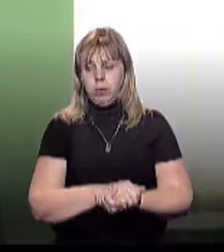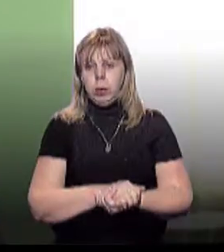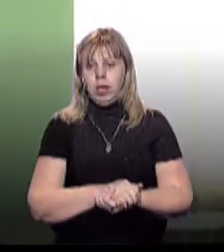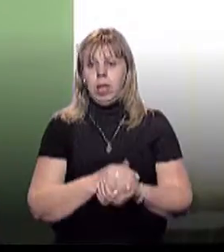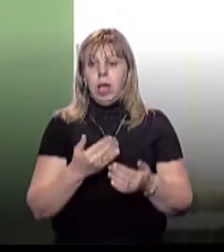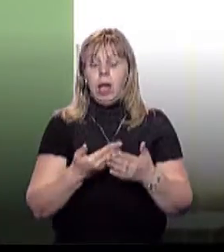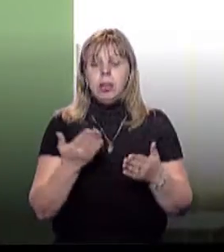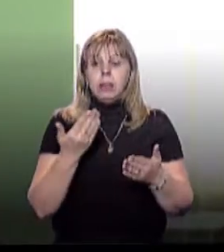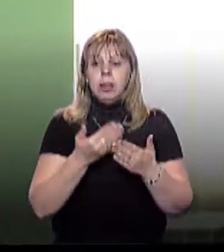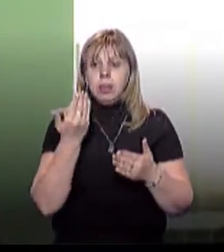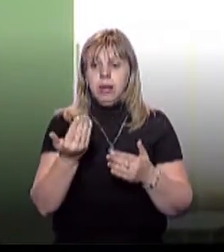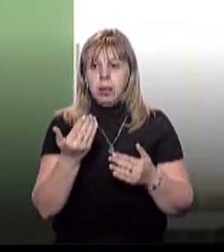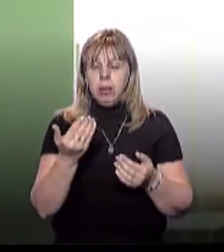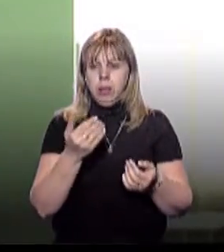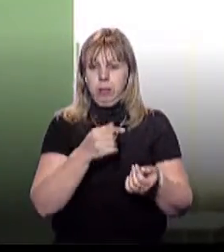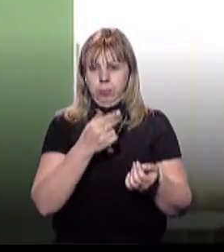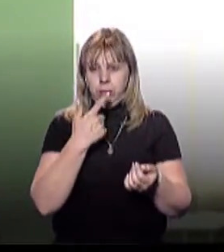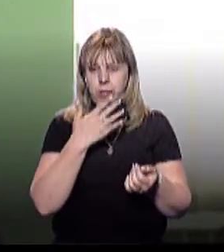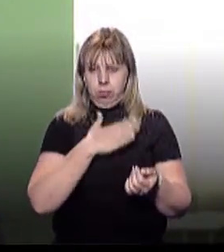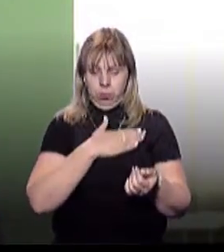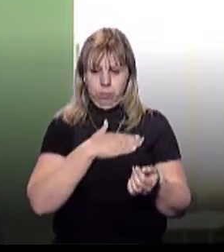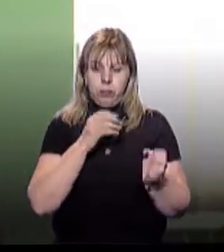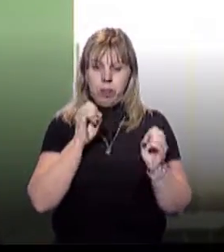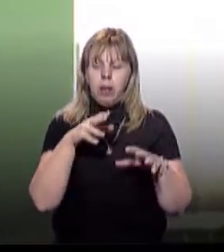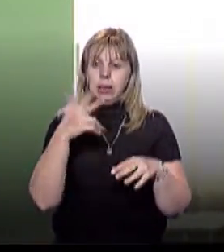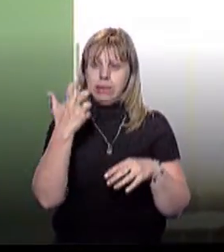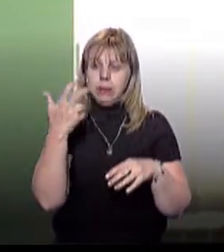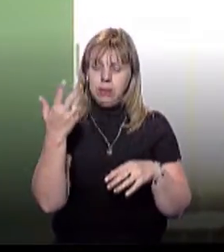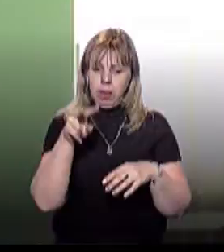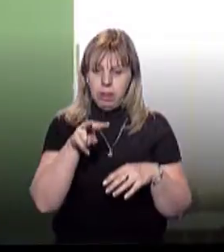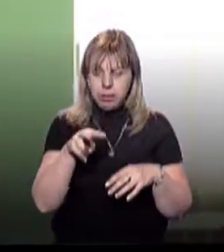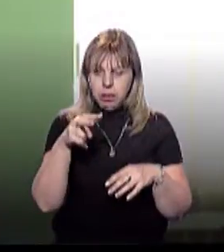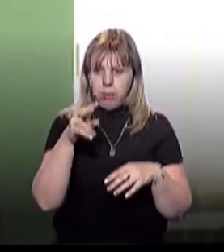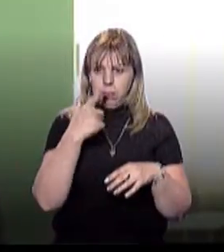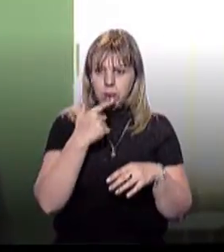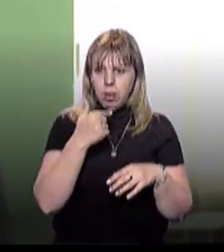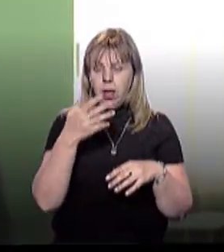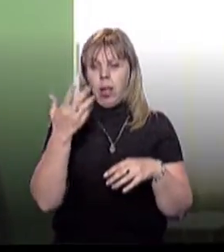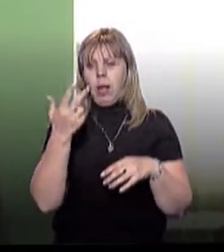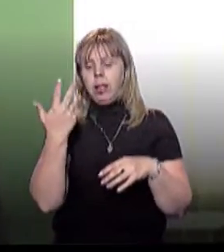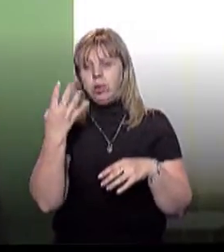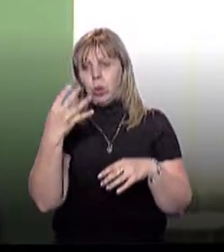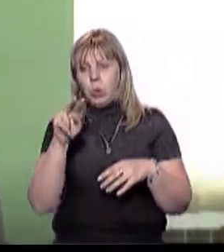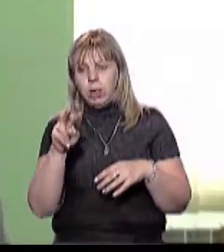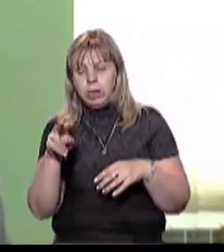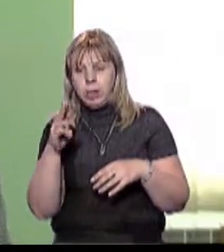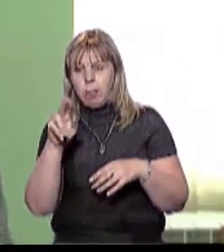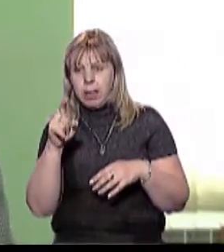Із них, відповідно, перерили десь 300 літрів плазми, десь 40 літрів відмитих еритроцитів і